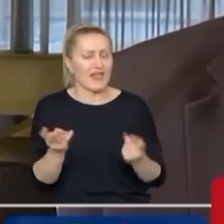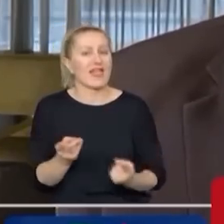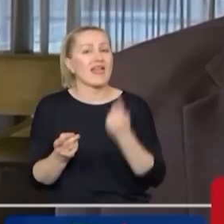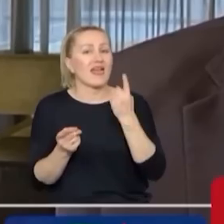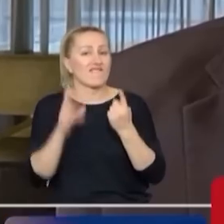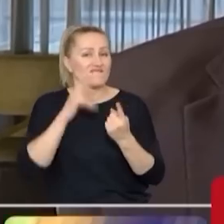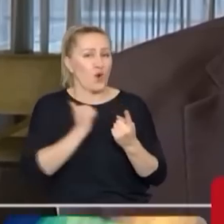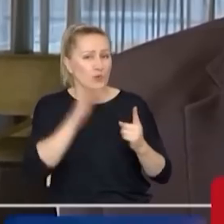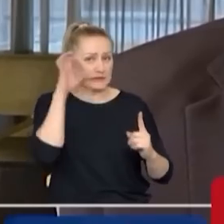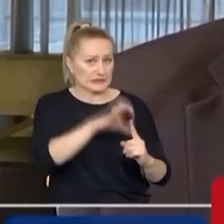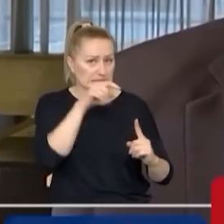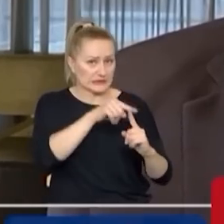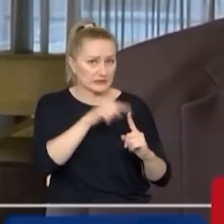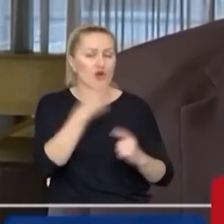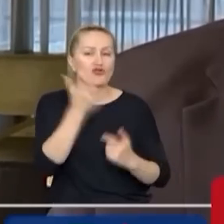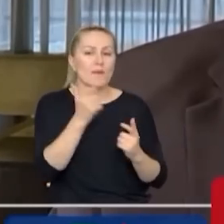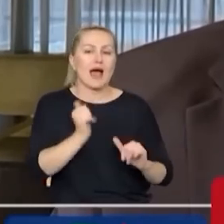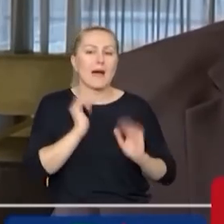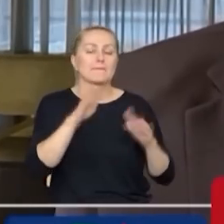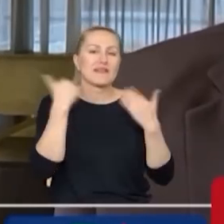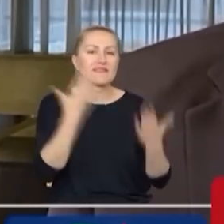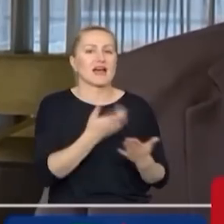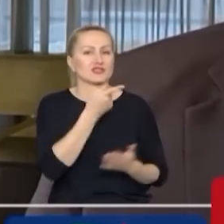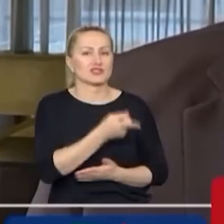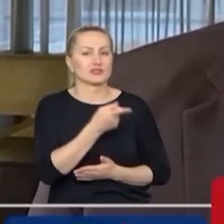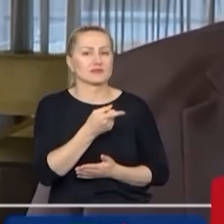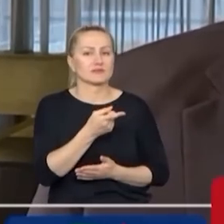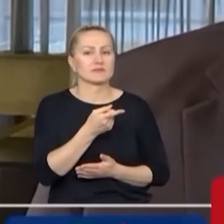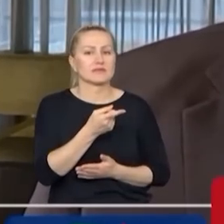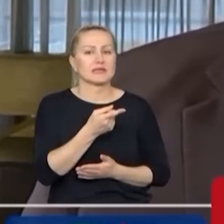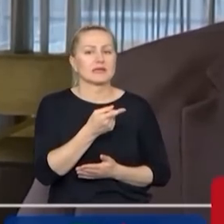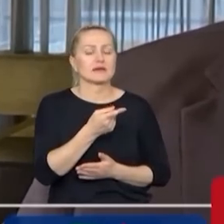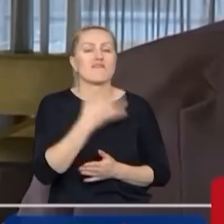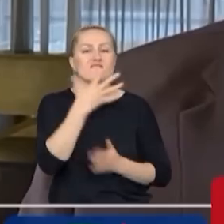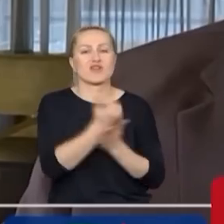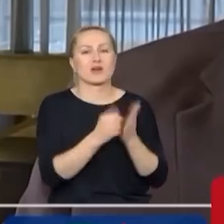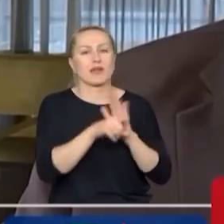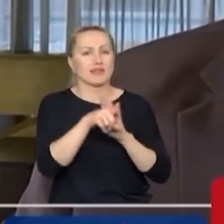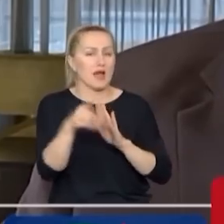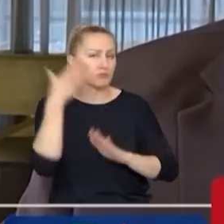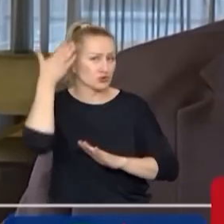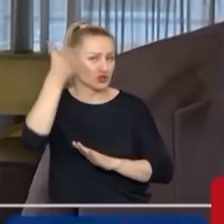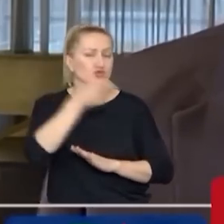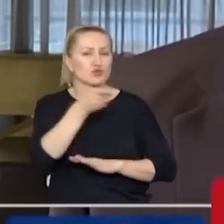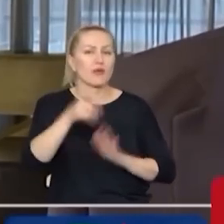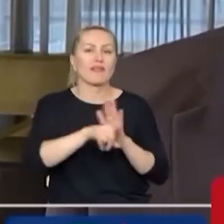wojskową dlatego, żeby mogłaby ta jednostka być wykorzystana w przyszłości